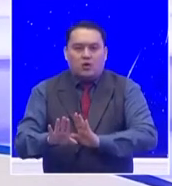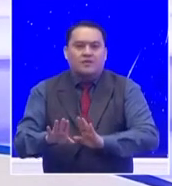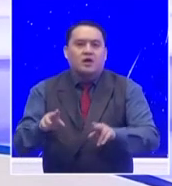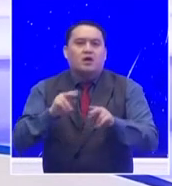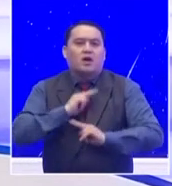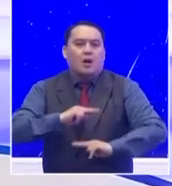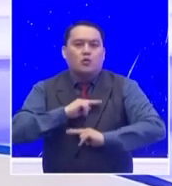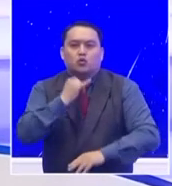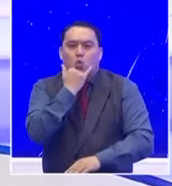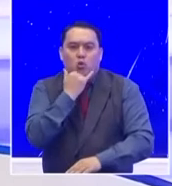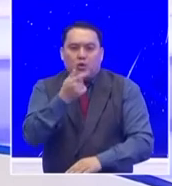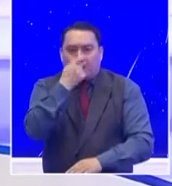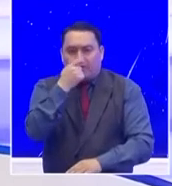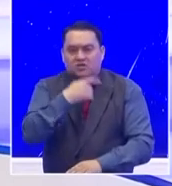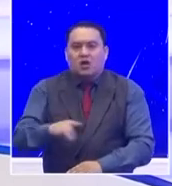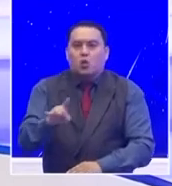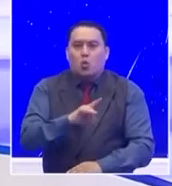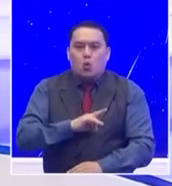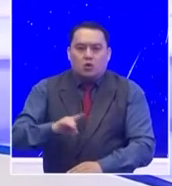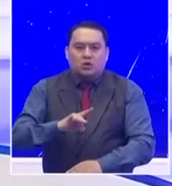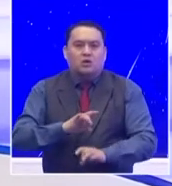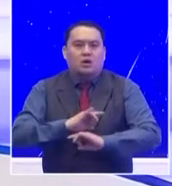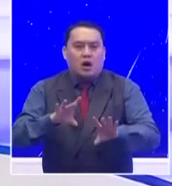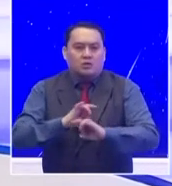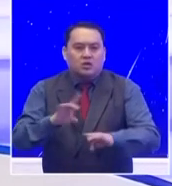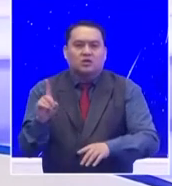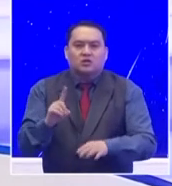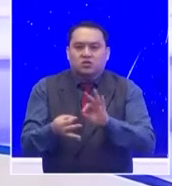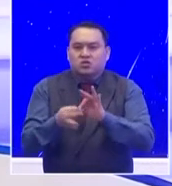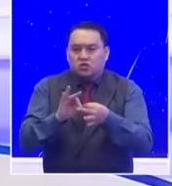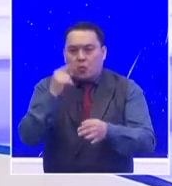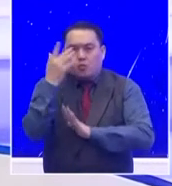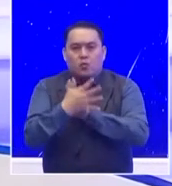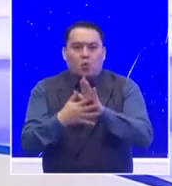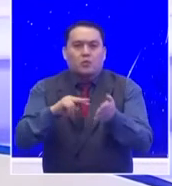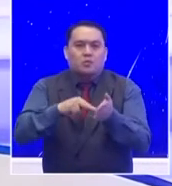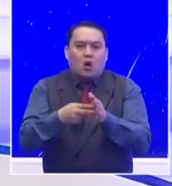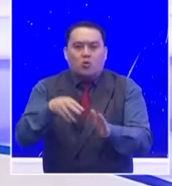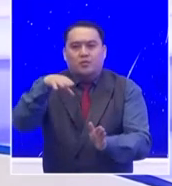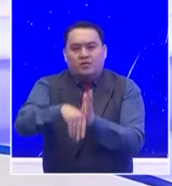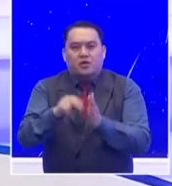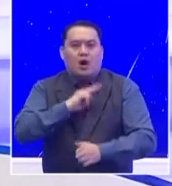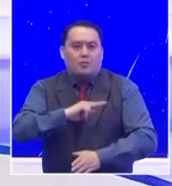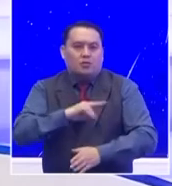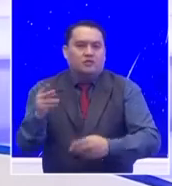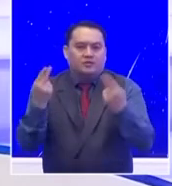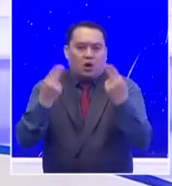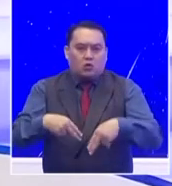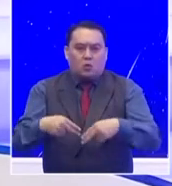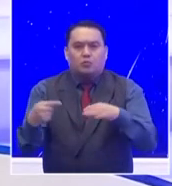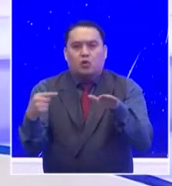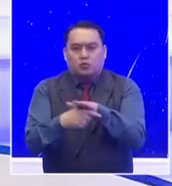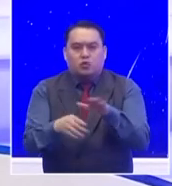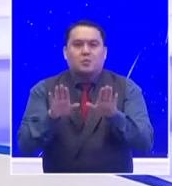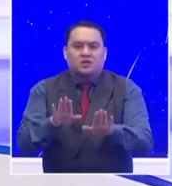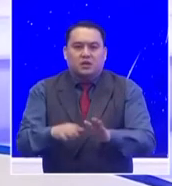рамках рабочей поездки в Уйгурский и Панфиловский районы Батыржан Байжуманов детально изучил план ведения работ на всех постах и пропускных